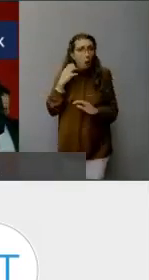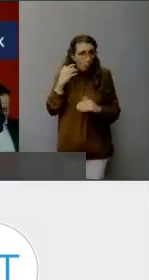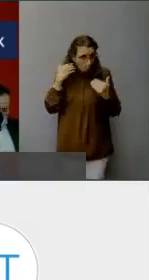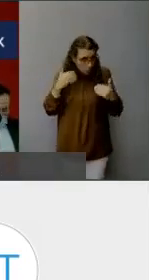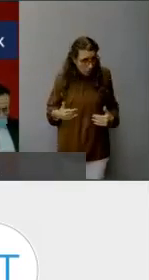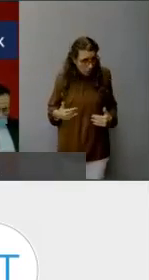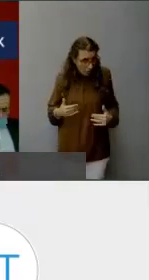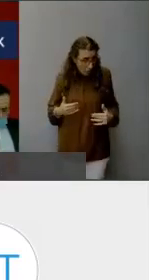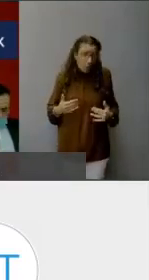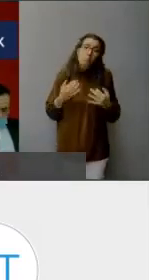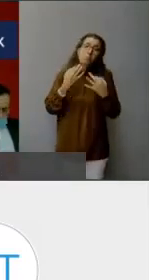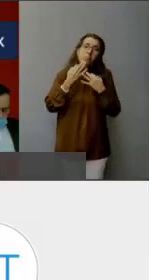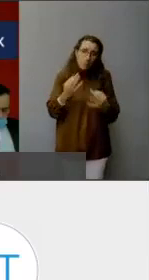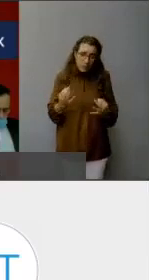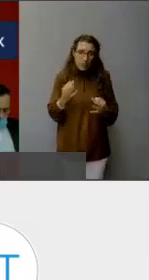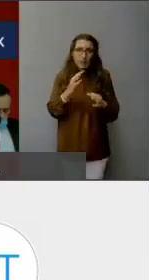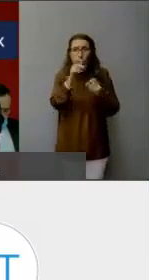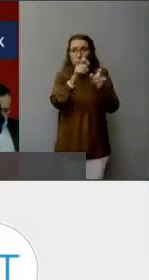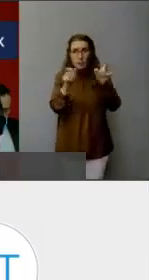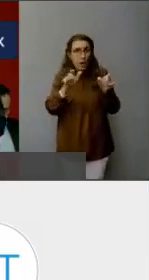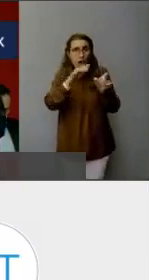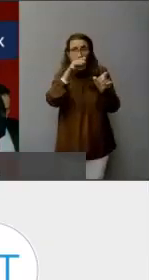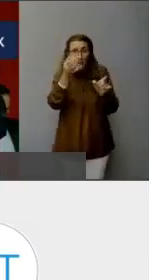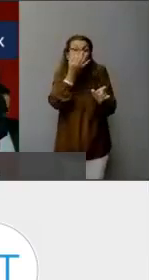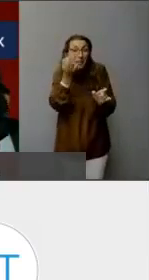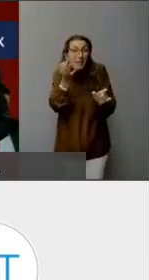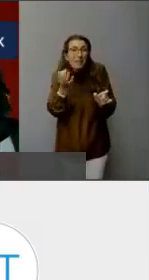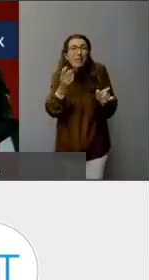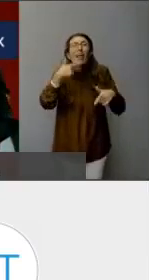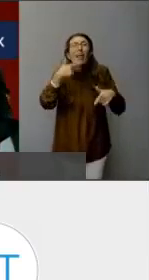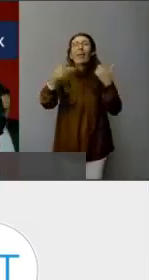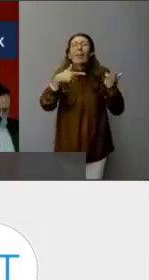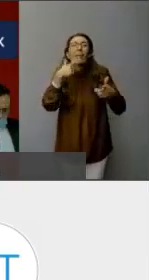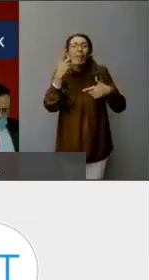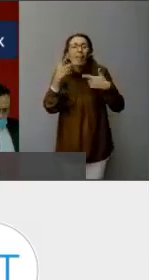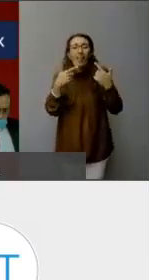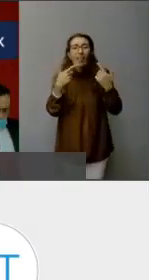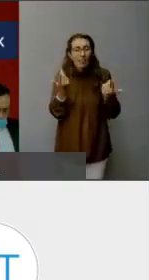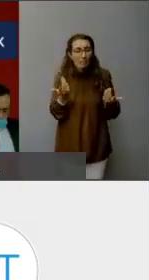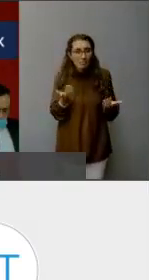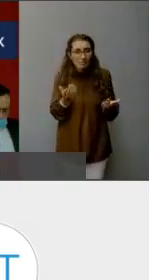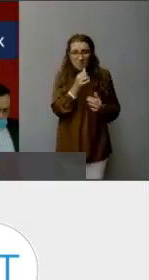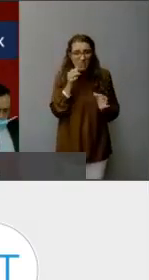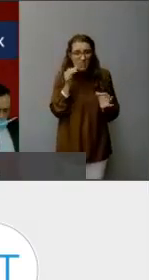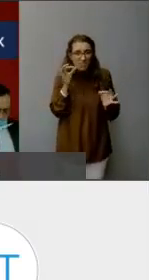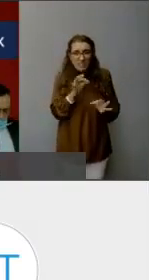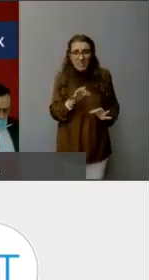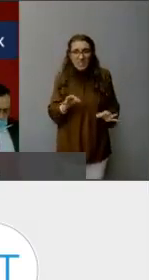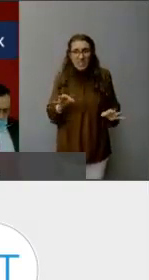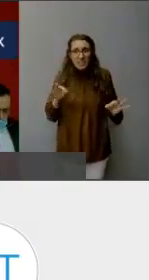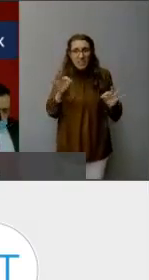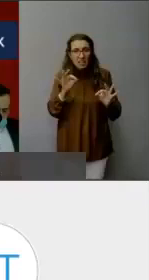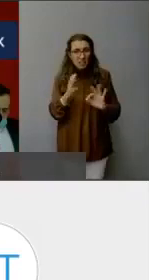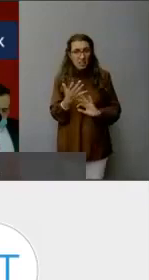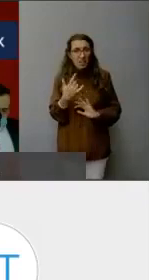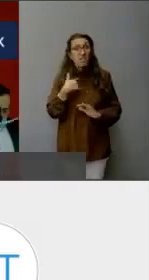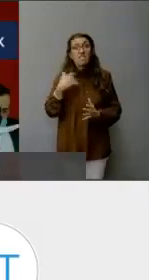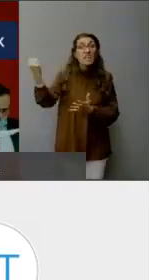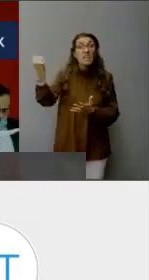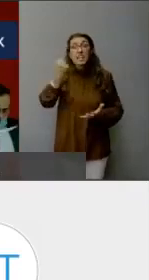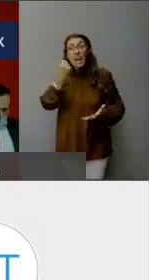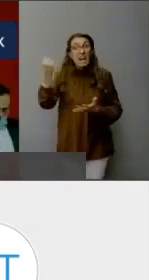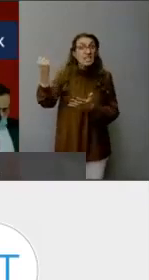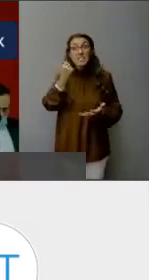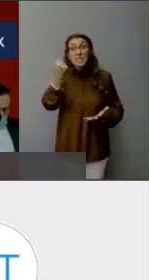pensate che ci siano delle accuse ma farle così a sé poco senso a me finanziamenti non sono mai arrivati da nessuno perché io